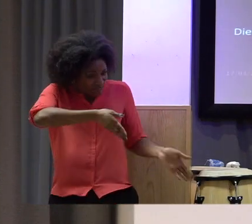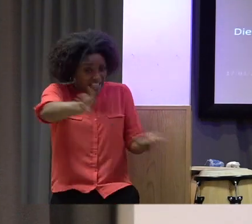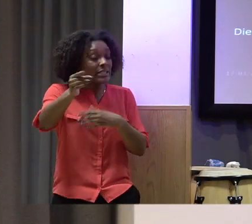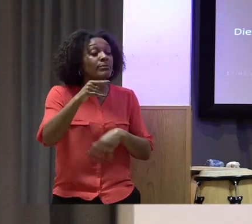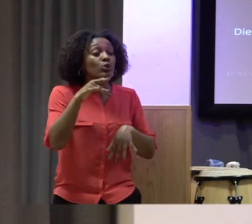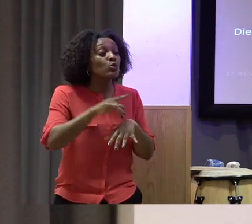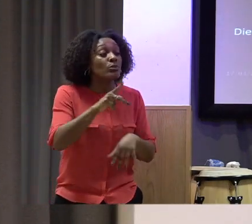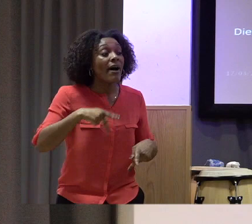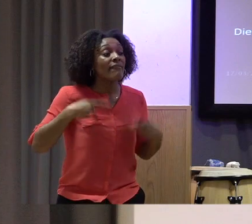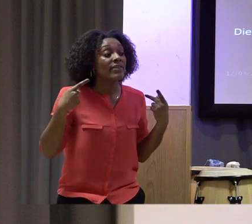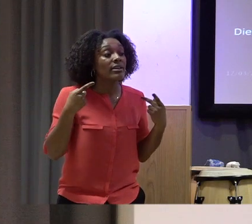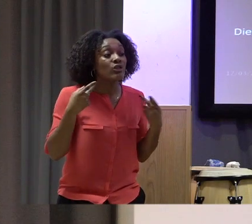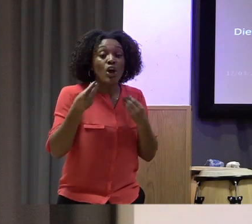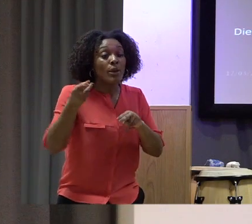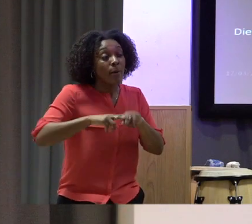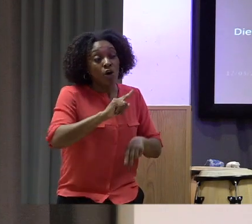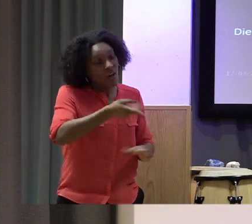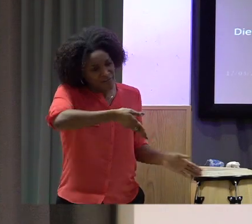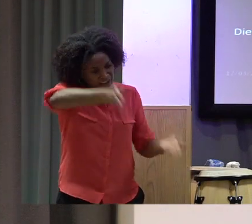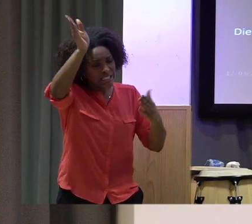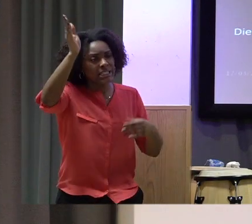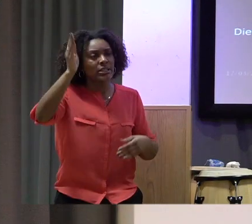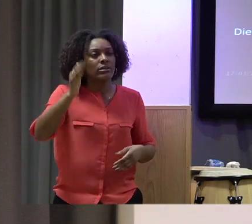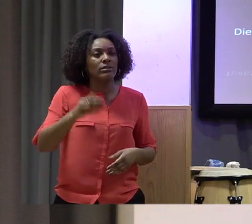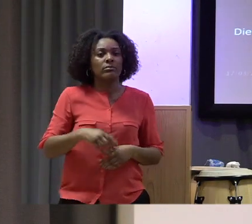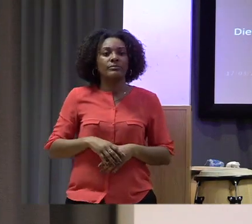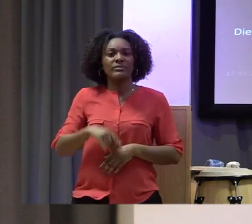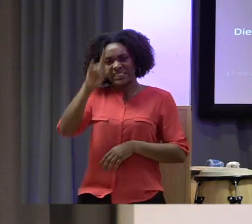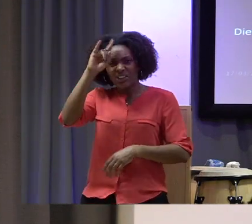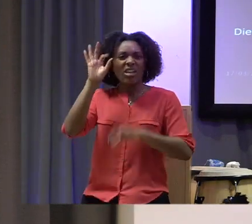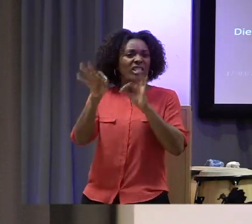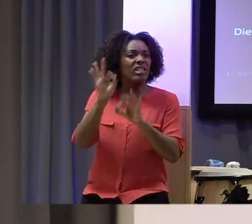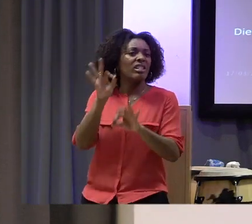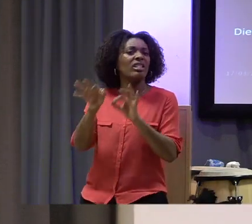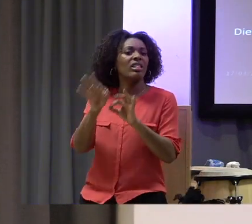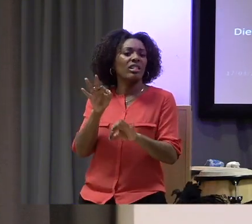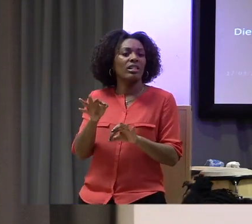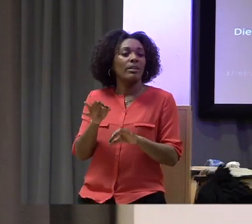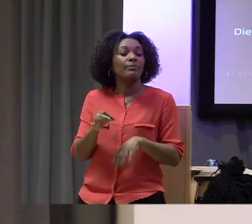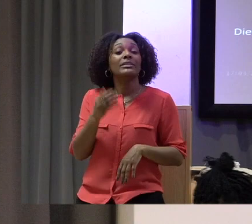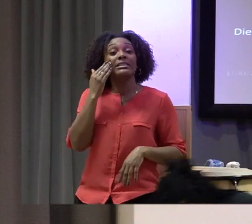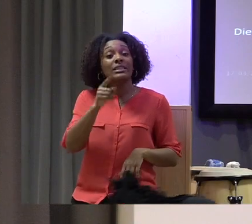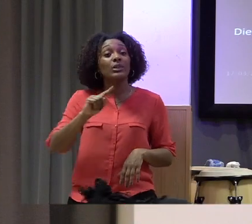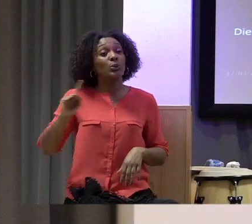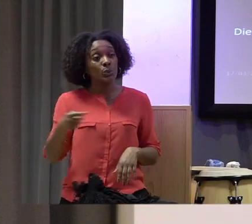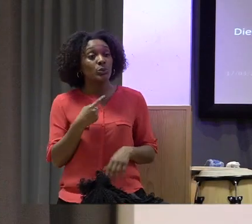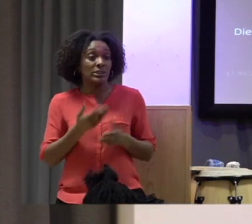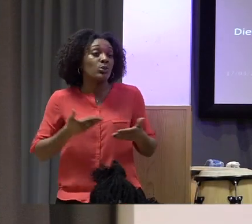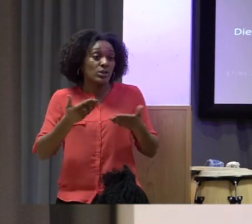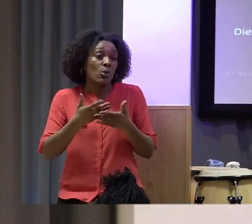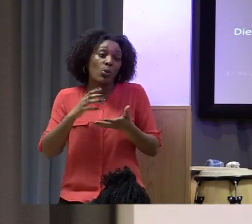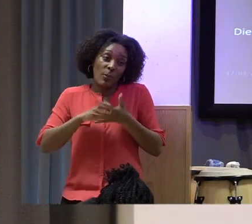vie est entre les mains de Dieu. Et nous devons, si nous traversons un moment compliqué, si nous sommes dans l'épreuve de la